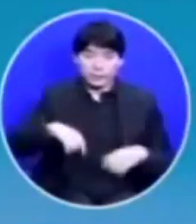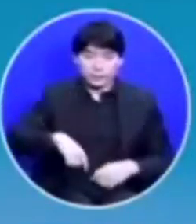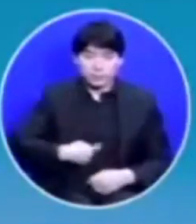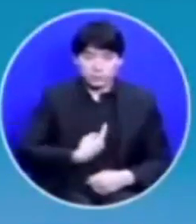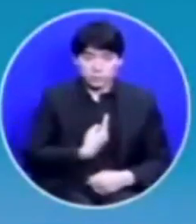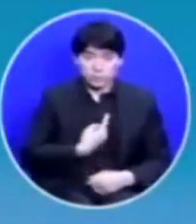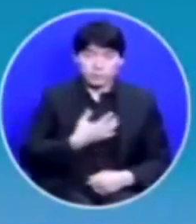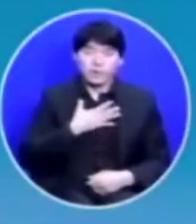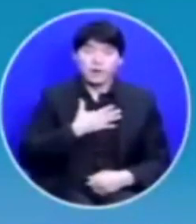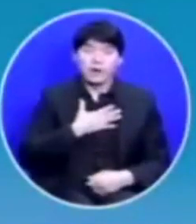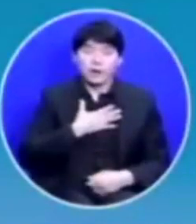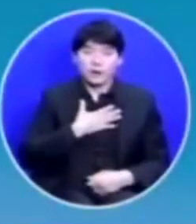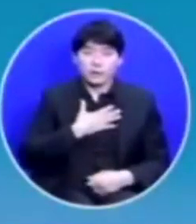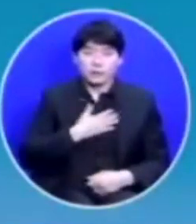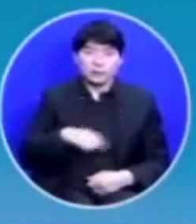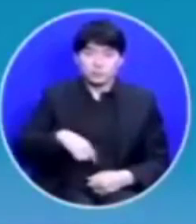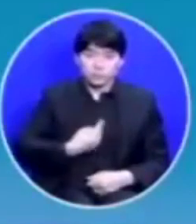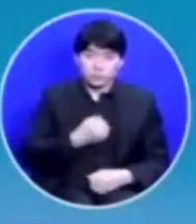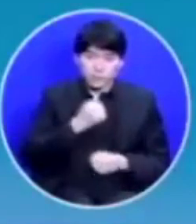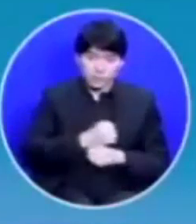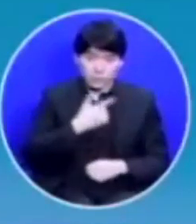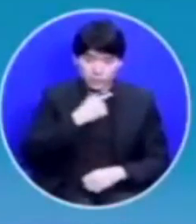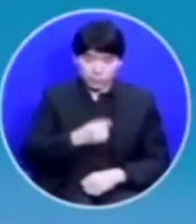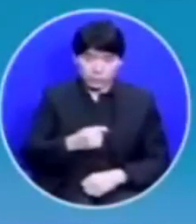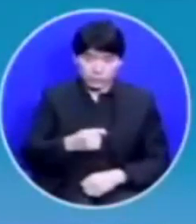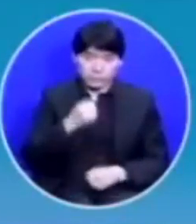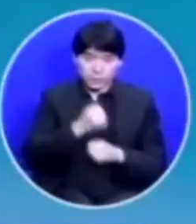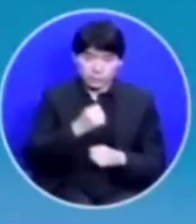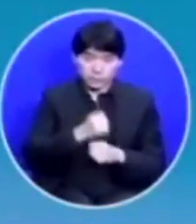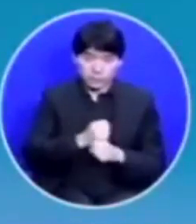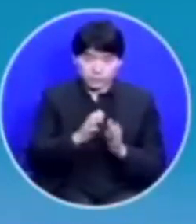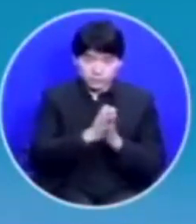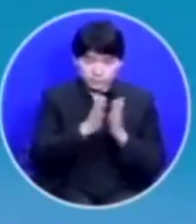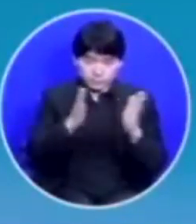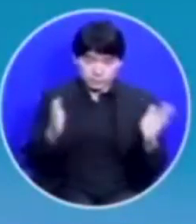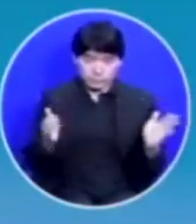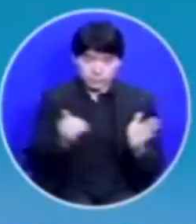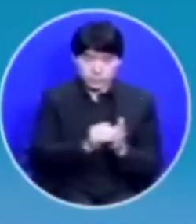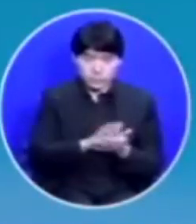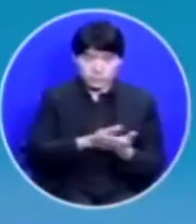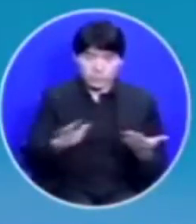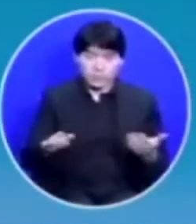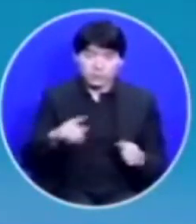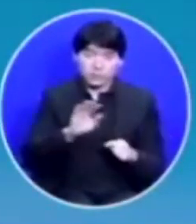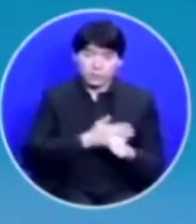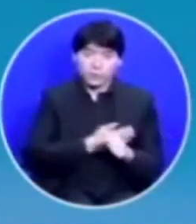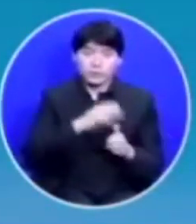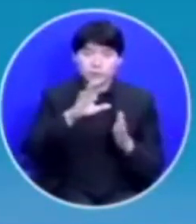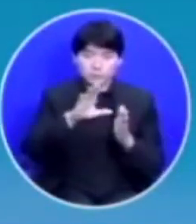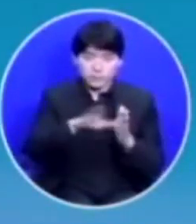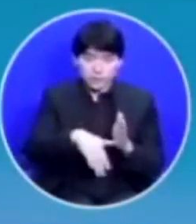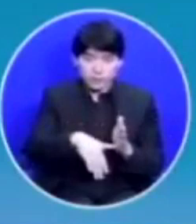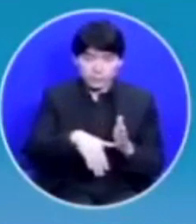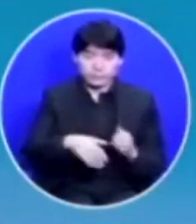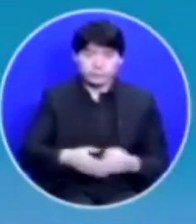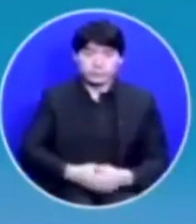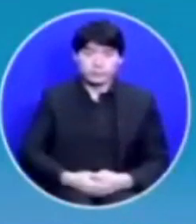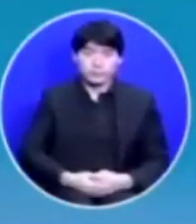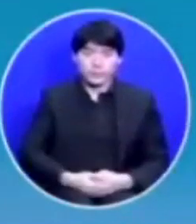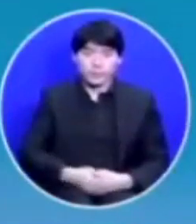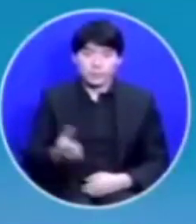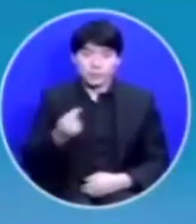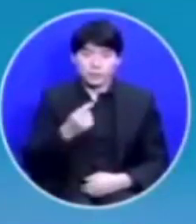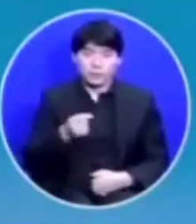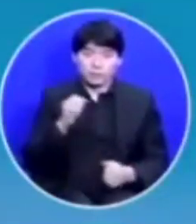요렇게 할 거야 결정하고 하도록 그렇게 만들어 가기 시작했습니다 뭘 잘못 했을 때 섣불리